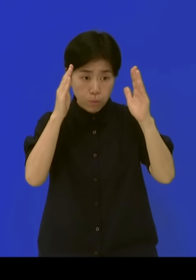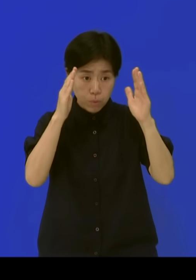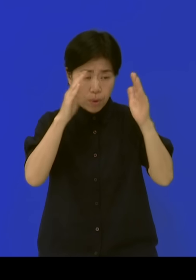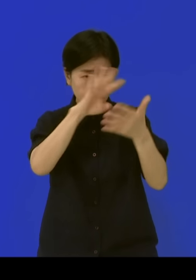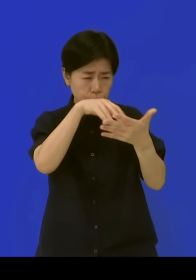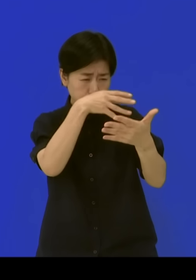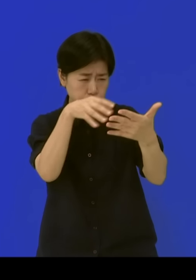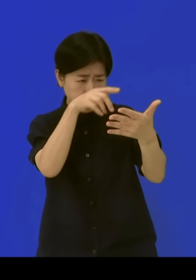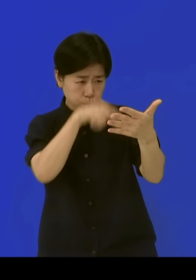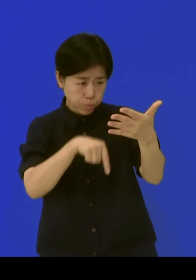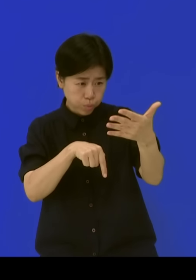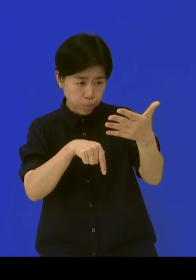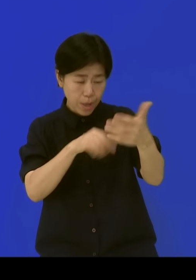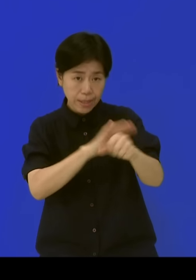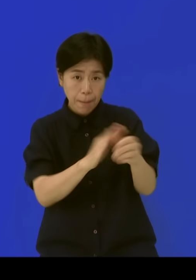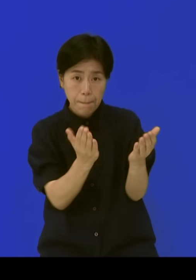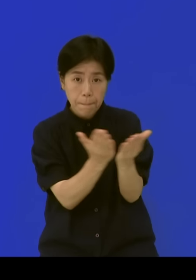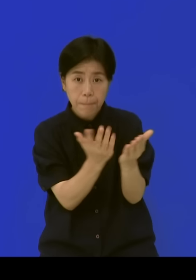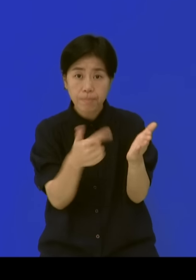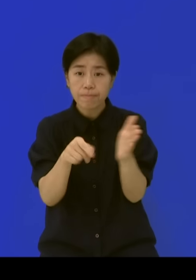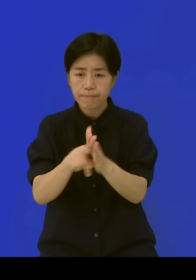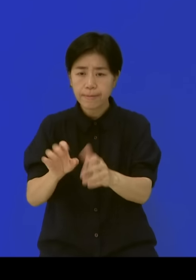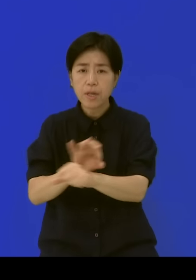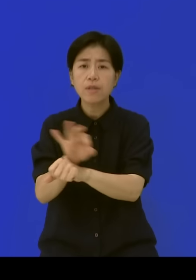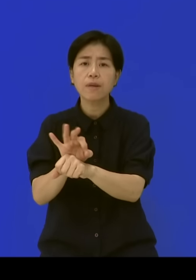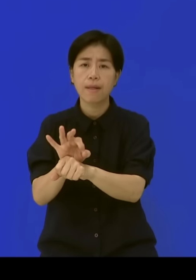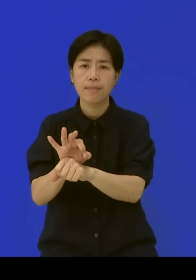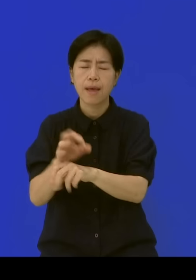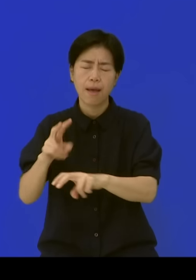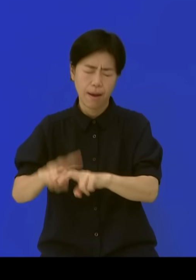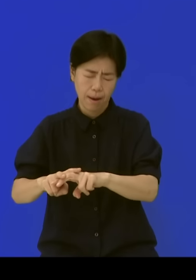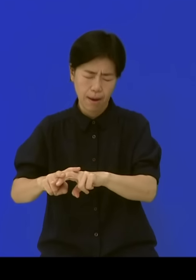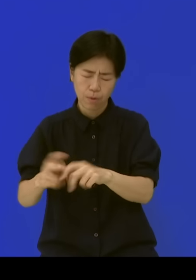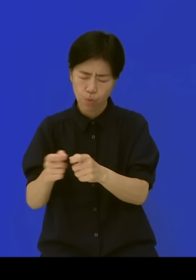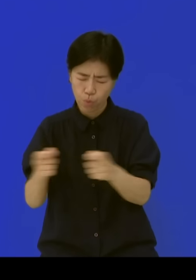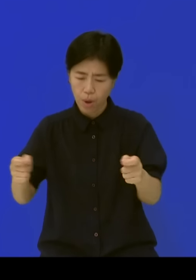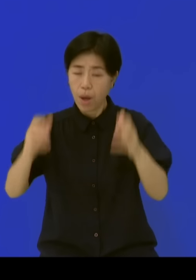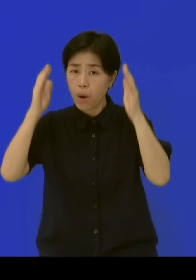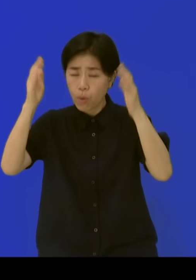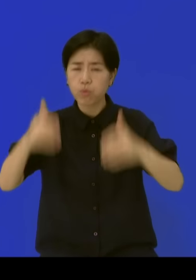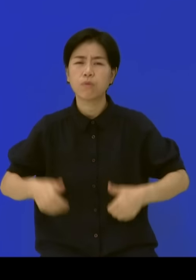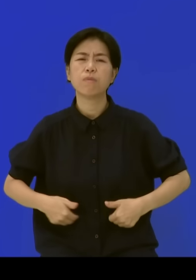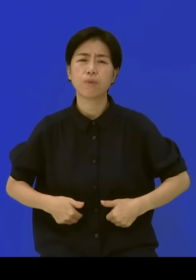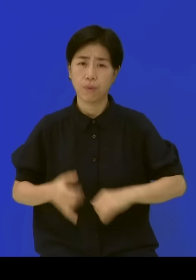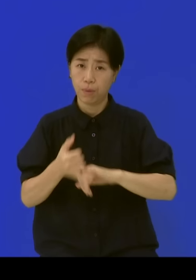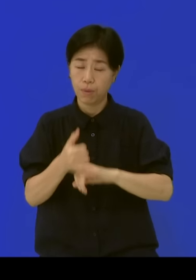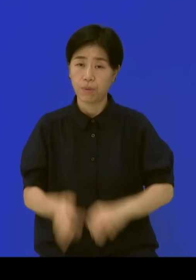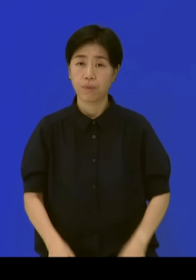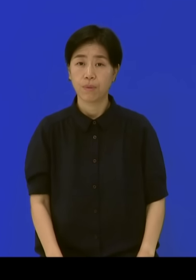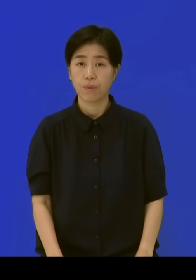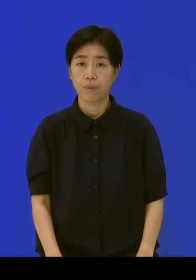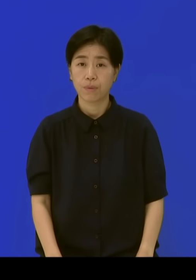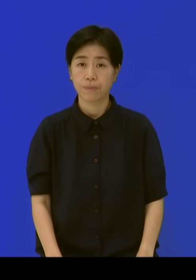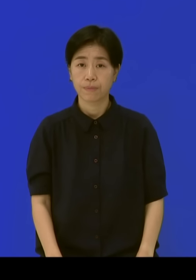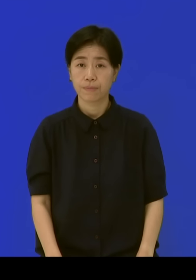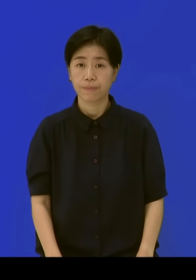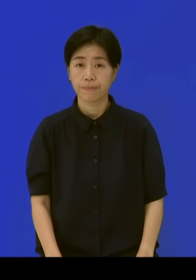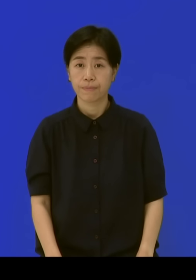정해놓으면 그렇게 해야 그 시간을 내야지 그걸 할 수 있게 되는 거예요. 그래서 그렇게 공부를 하니까